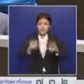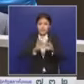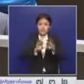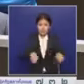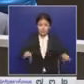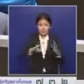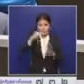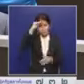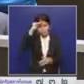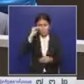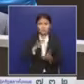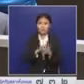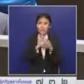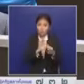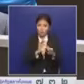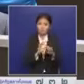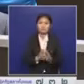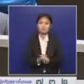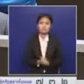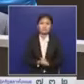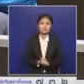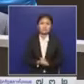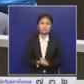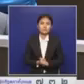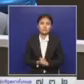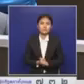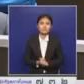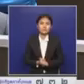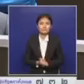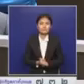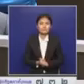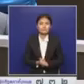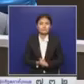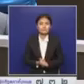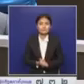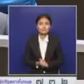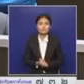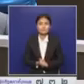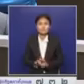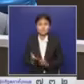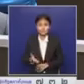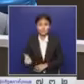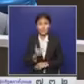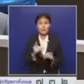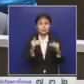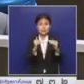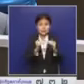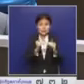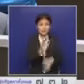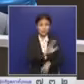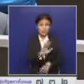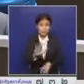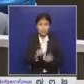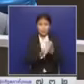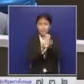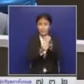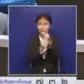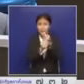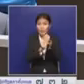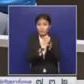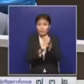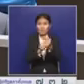ศึกษาอยากให้น้องๆใช้สิทธิ์ในการเรียกร้อง